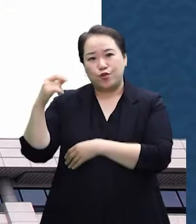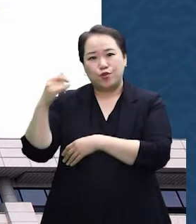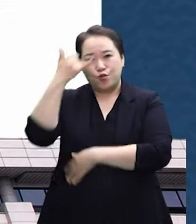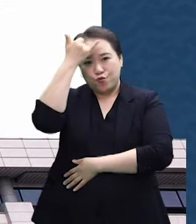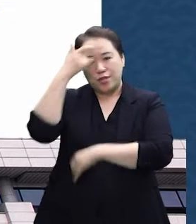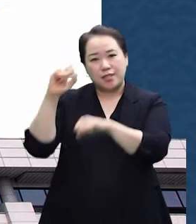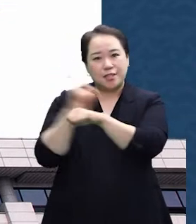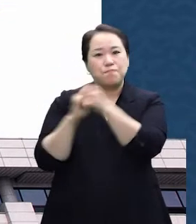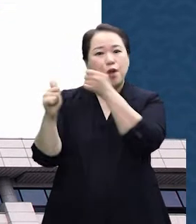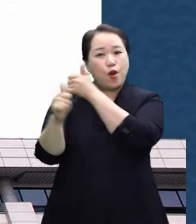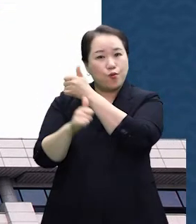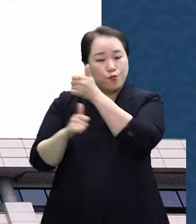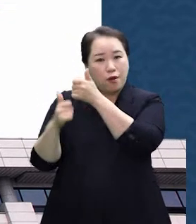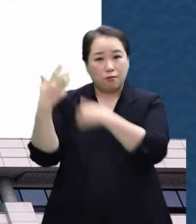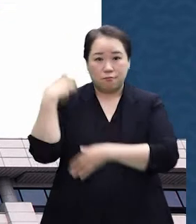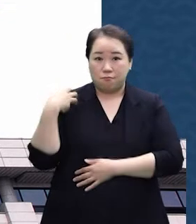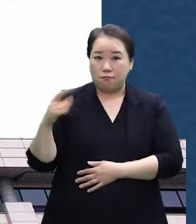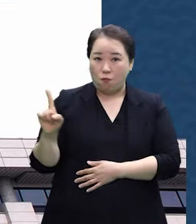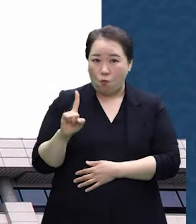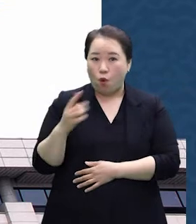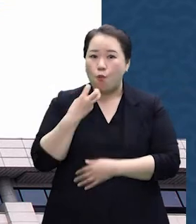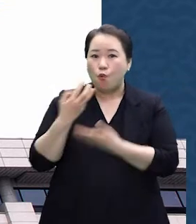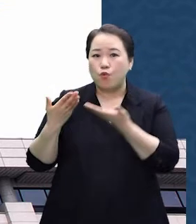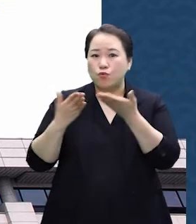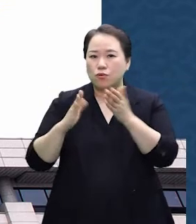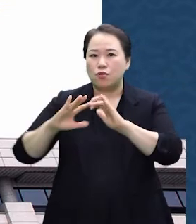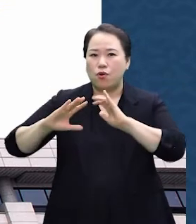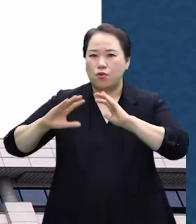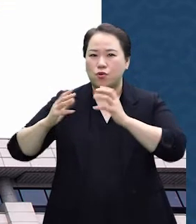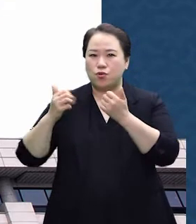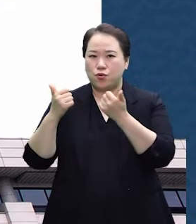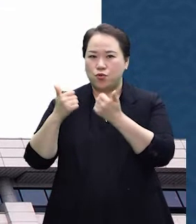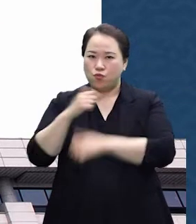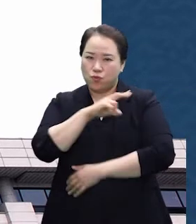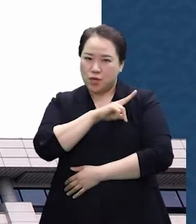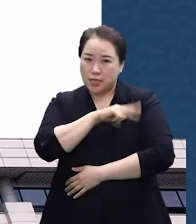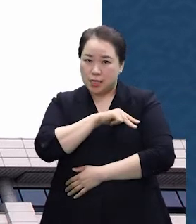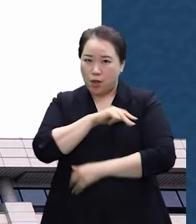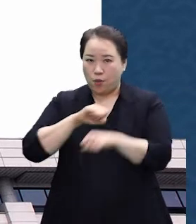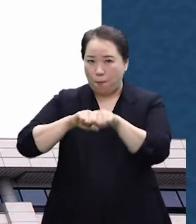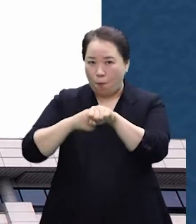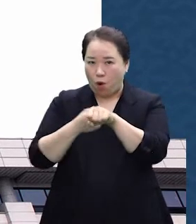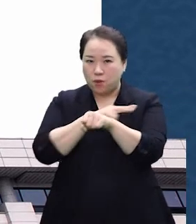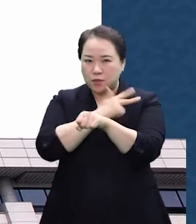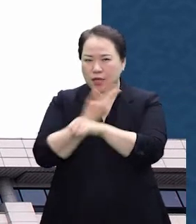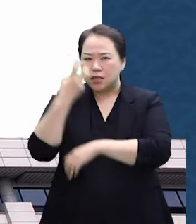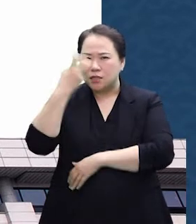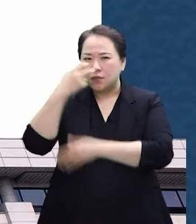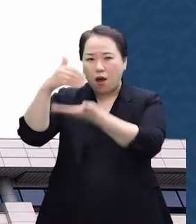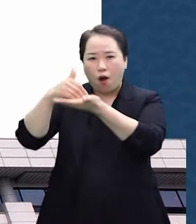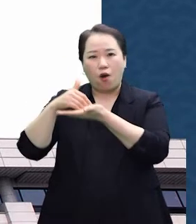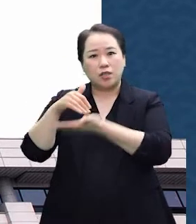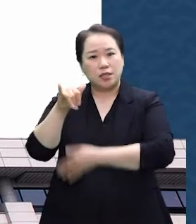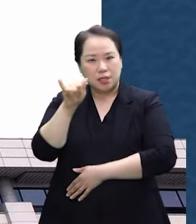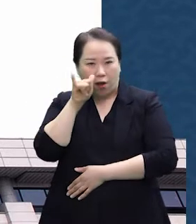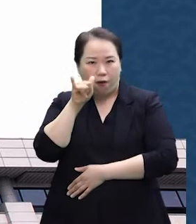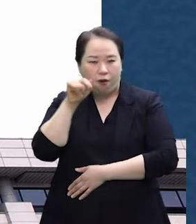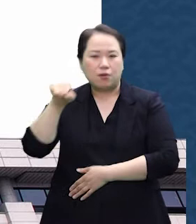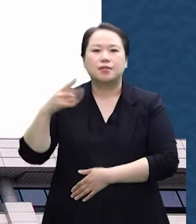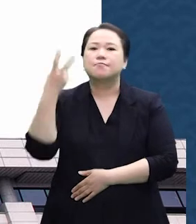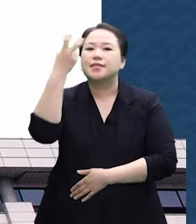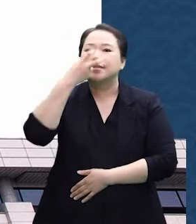후반기 윤리특별위원회는 경기도의회 의원에 대한 징계나 자격심사에 관한 안건이 회부될 경우